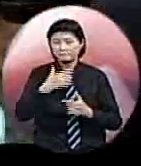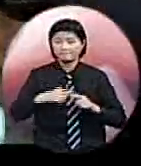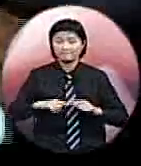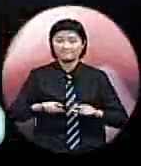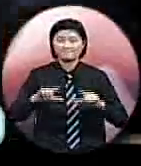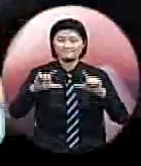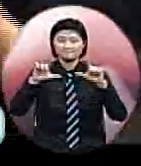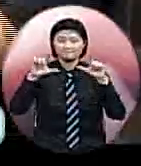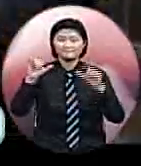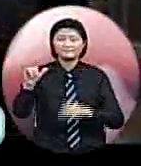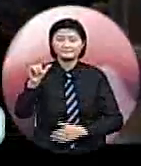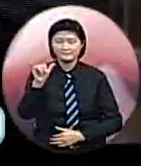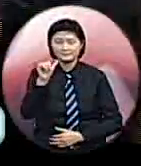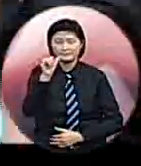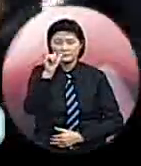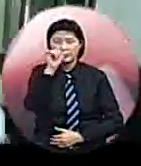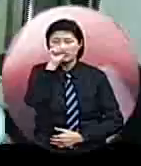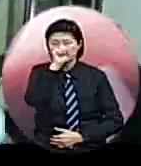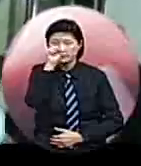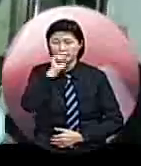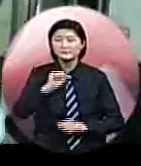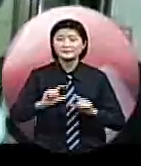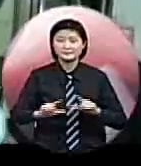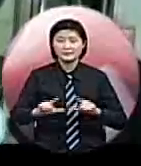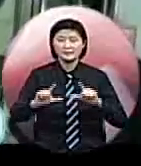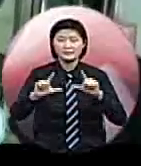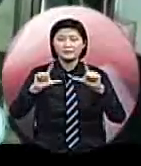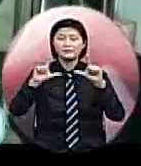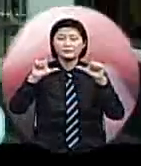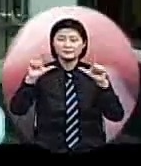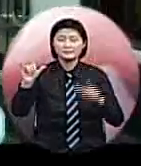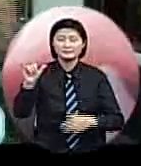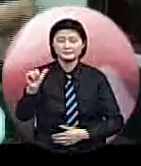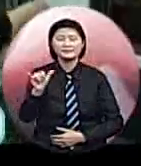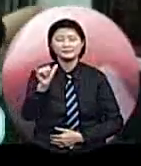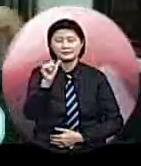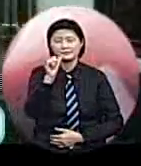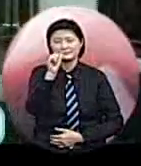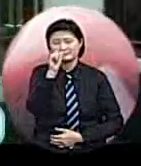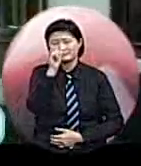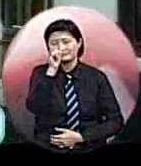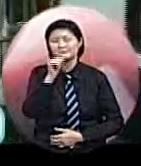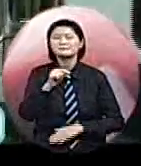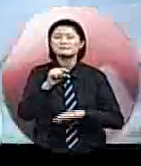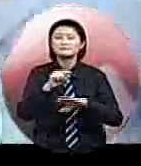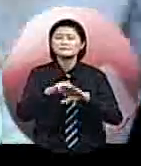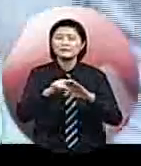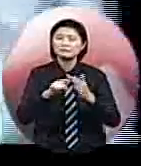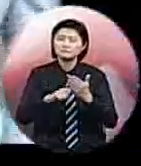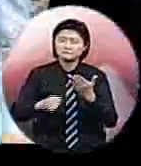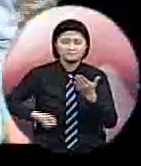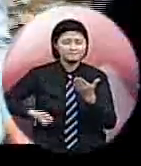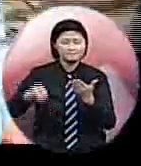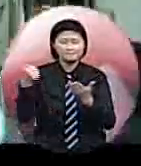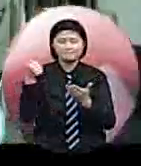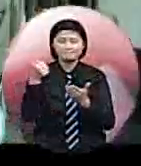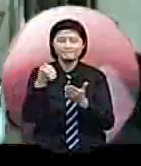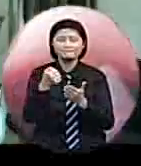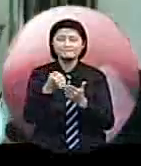힘든 날도 있었고 좋은 날도 있었다. 마음